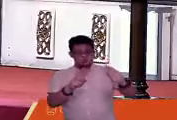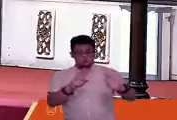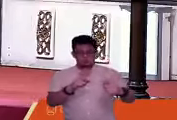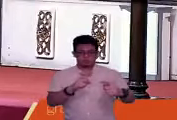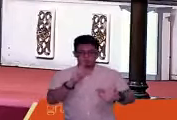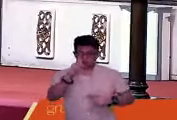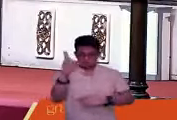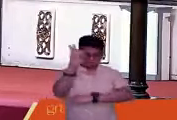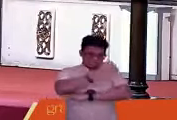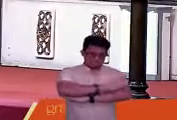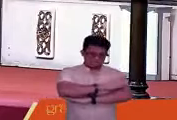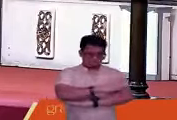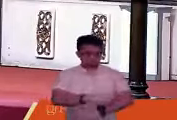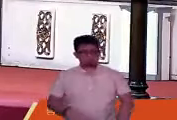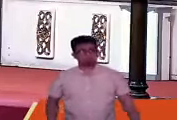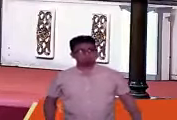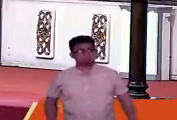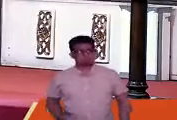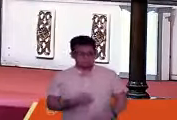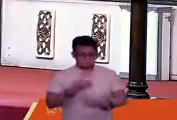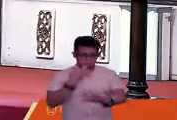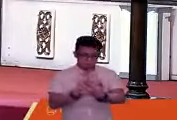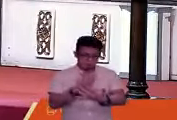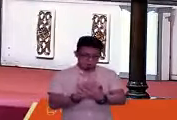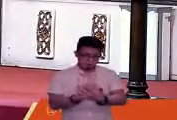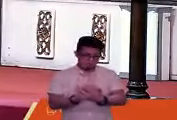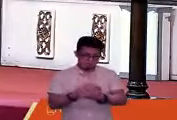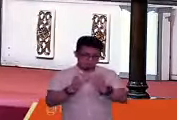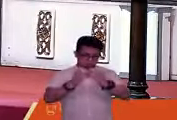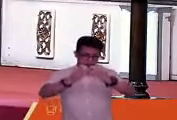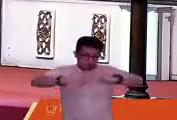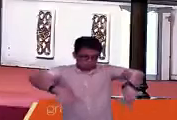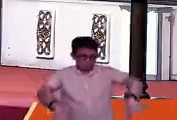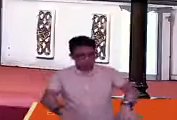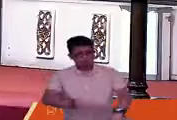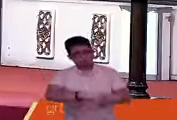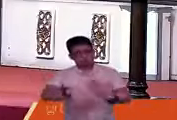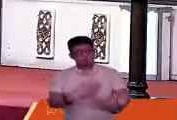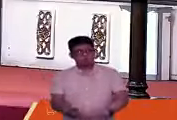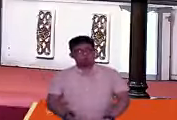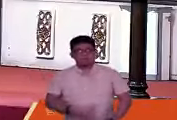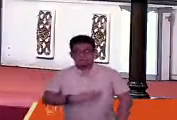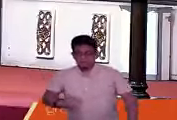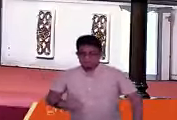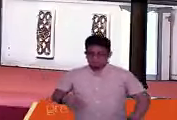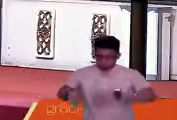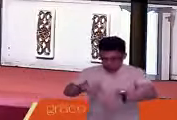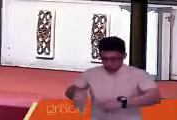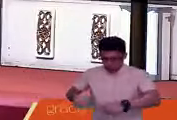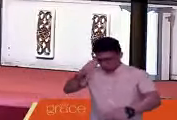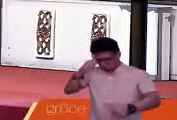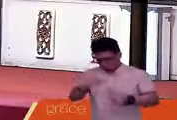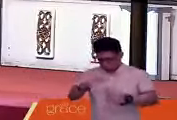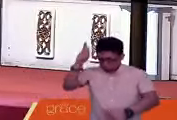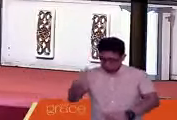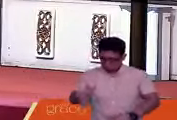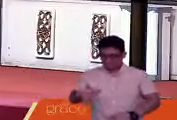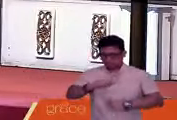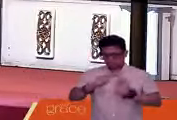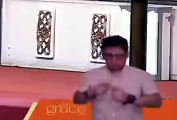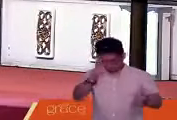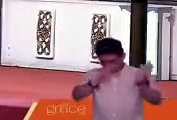Maunong yun yung tao, kanang may kahinomdom lang sa Ginoo kung nagkalisod na. You